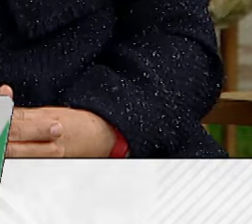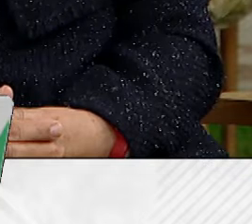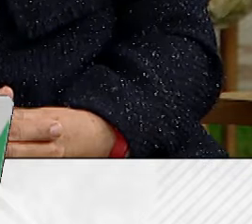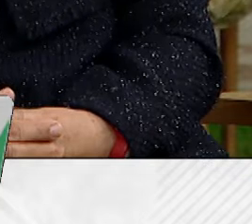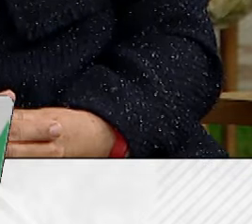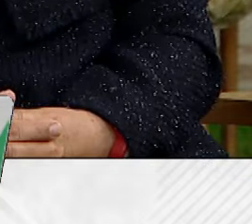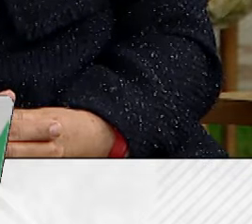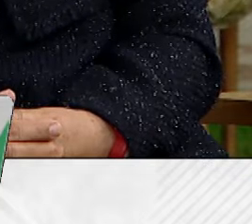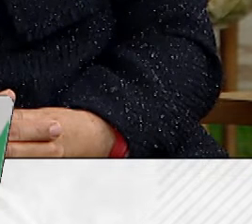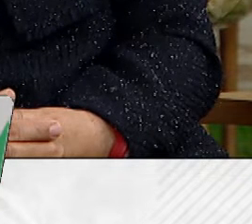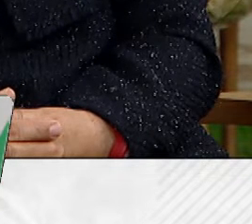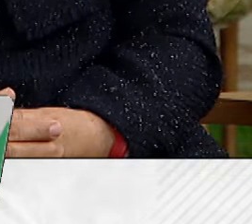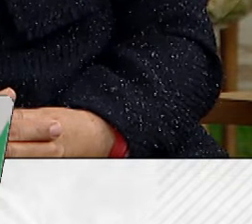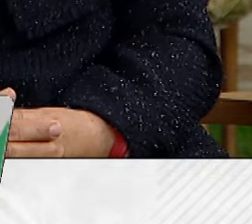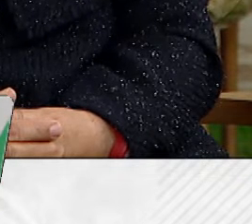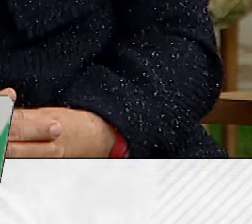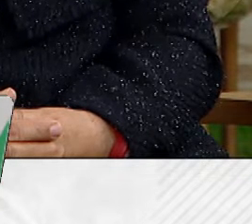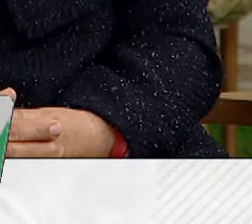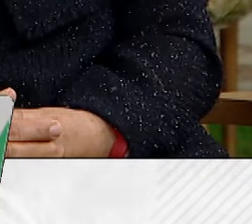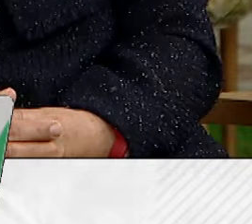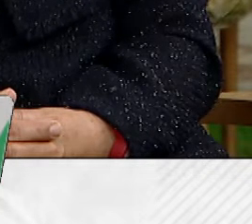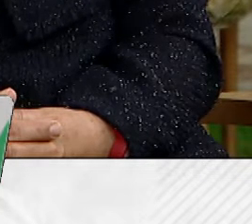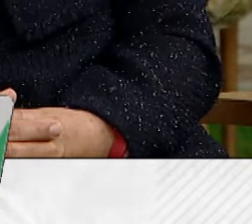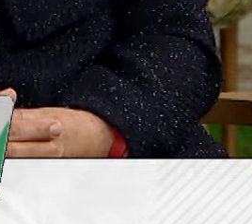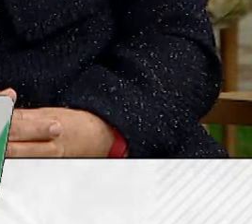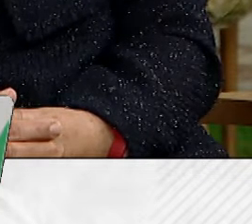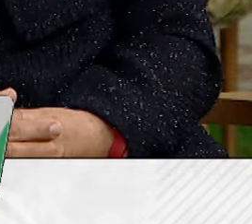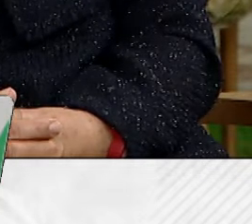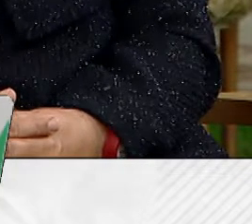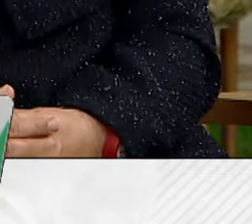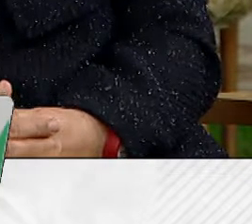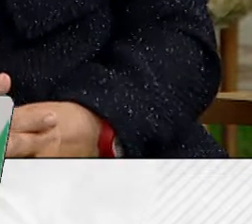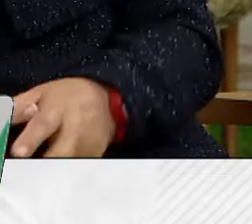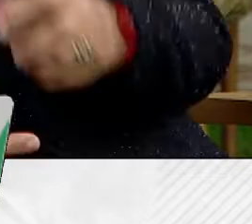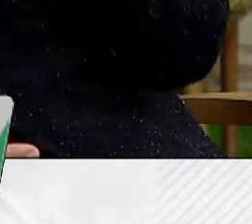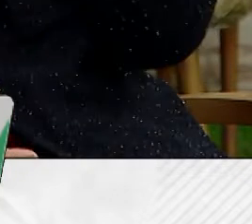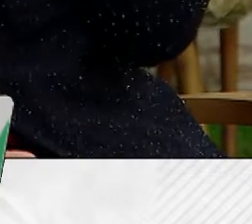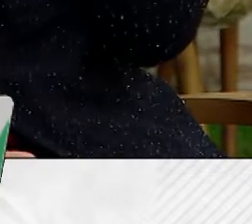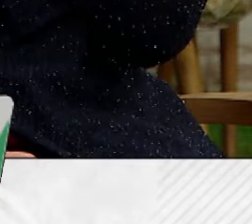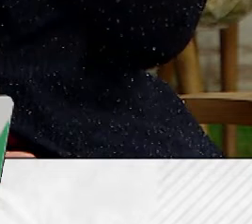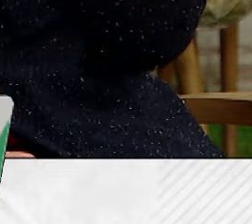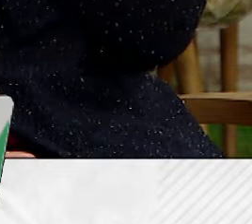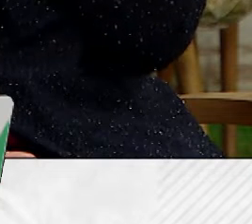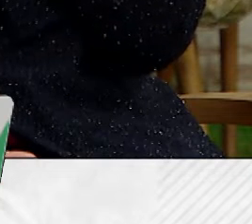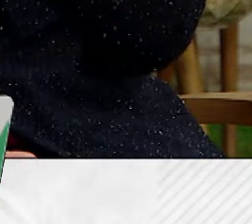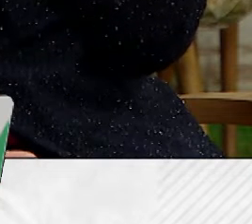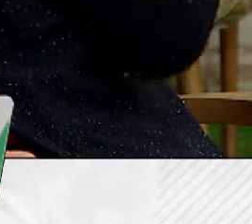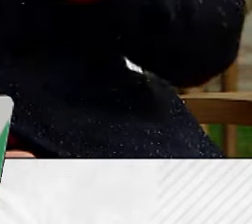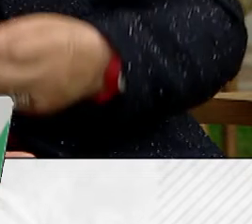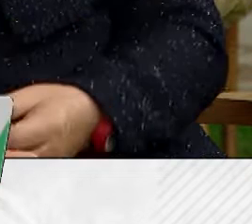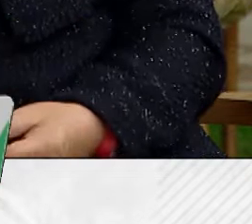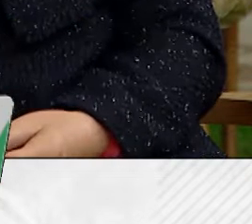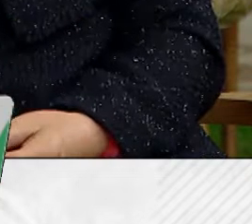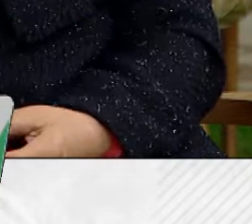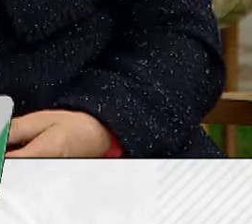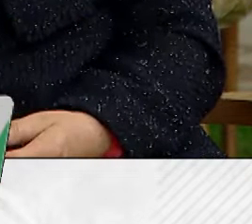almayı çok düşündüm bilmiyorum siz nasıl bir yorum yaparsınız Bu konuda başka çocuklarınız var mı bir tane